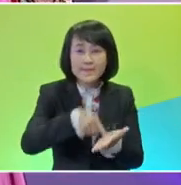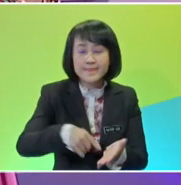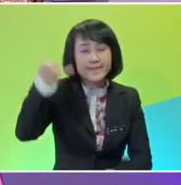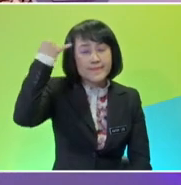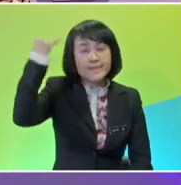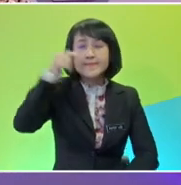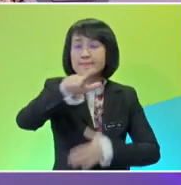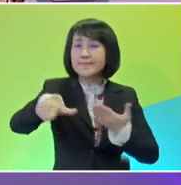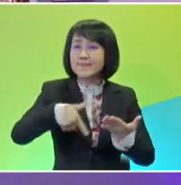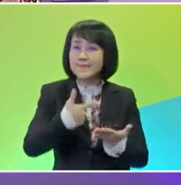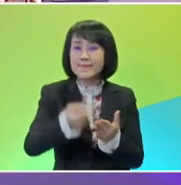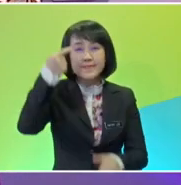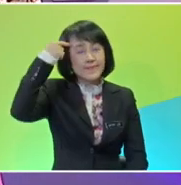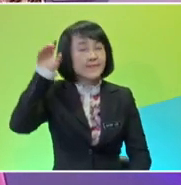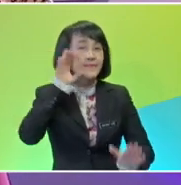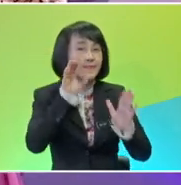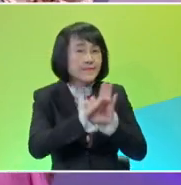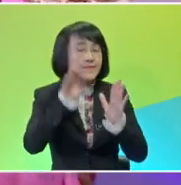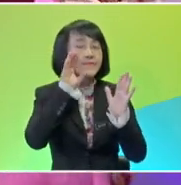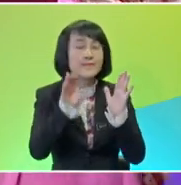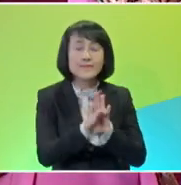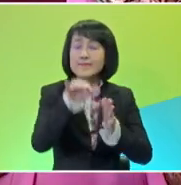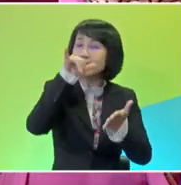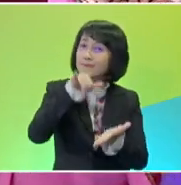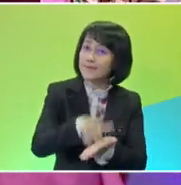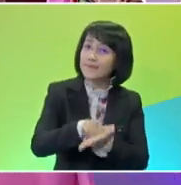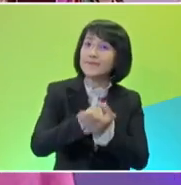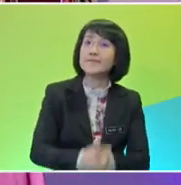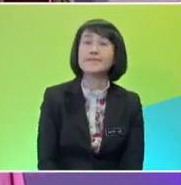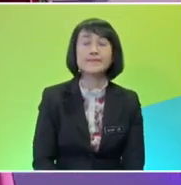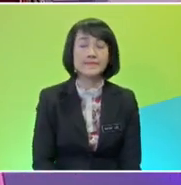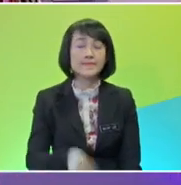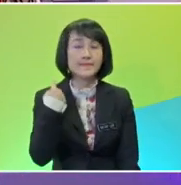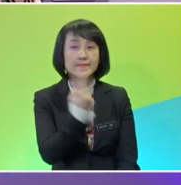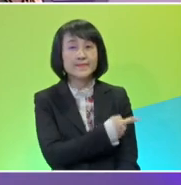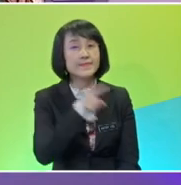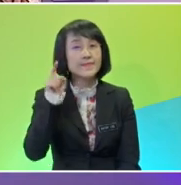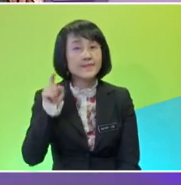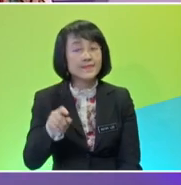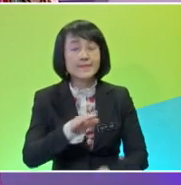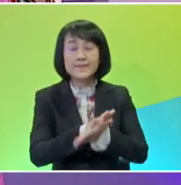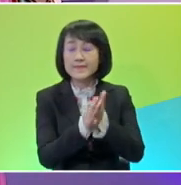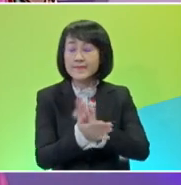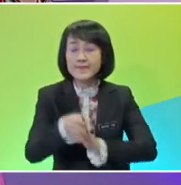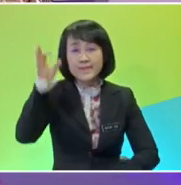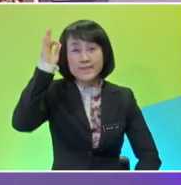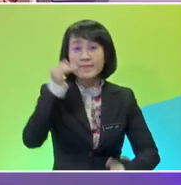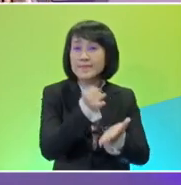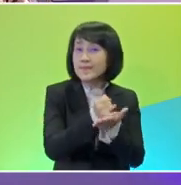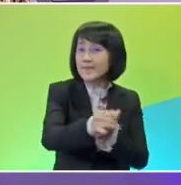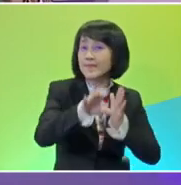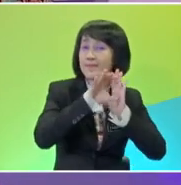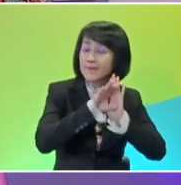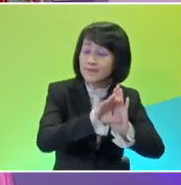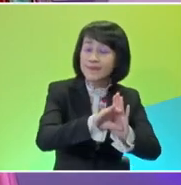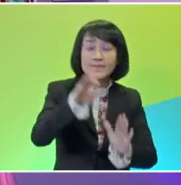keseluruhan bagi gambar-gambar tersebut jadi kita hendaklah menjadi seperti Fatih yang jujur mencontohi Fatih mengakui